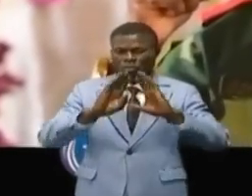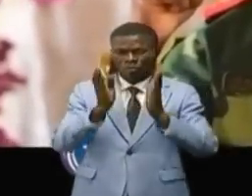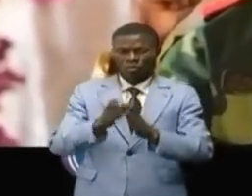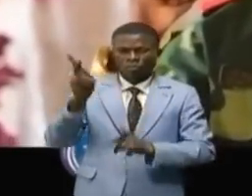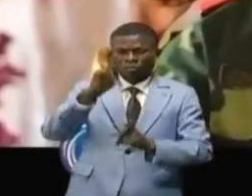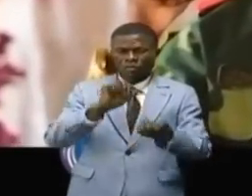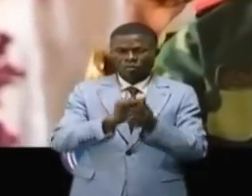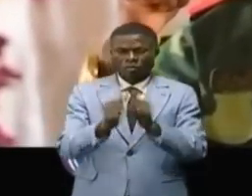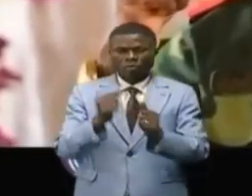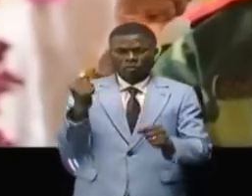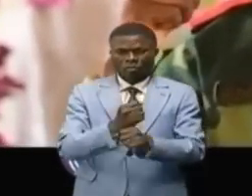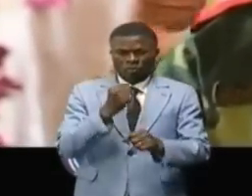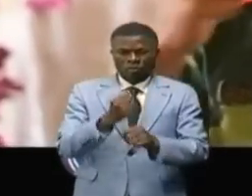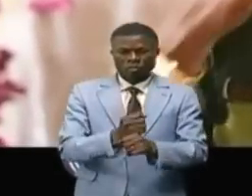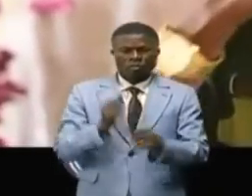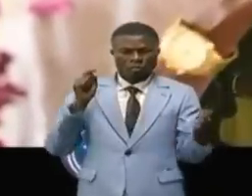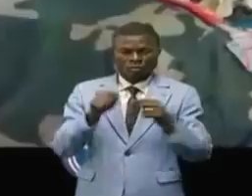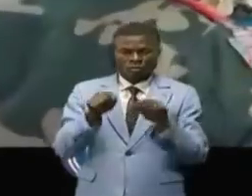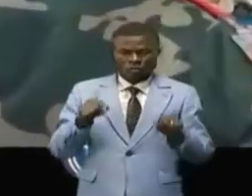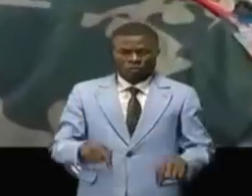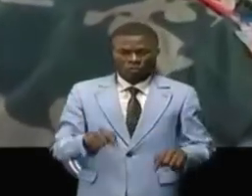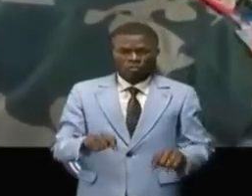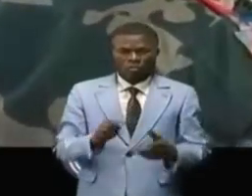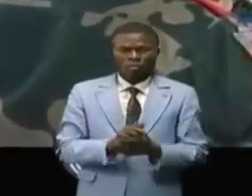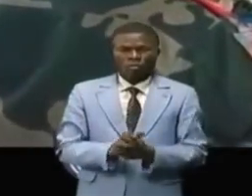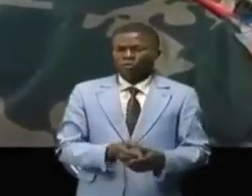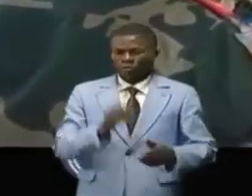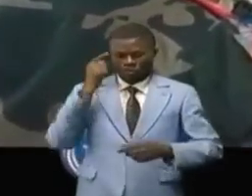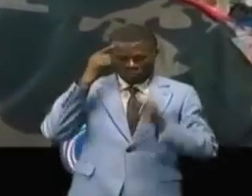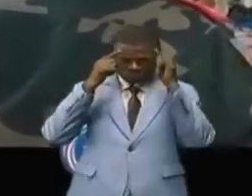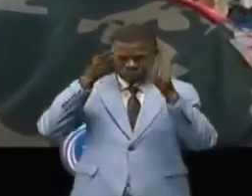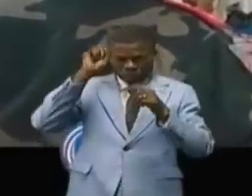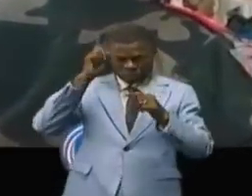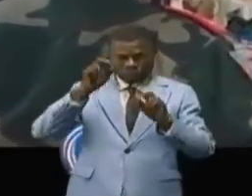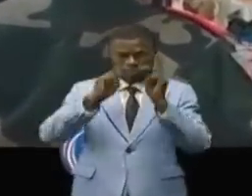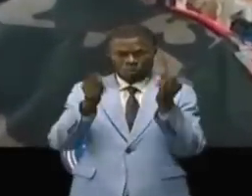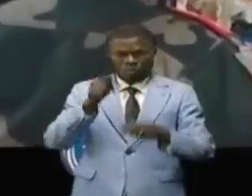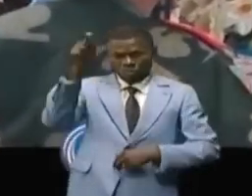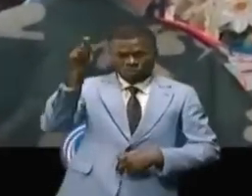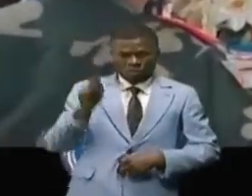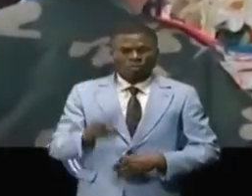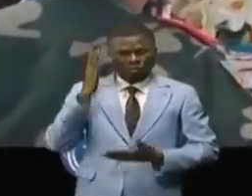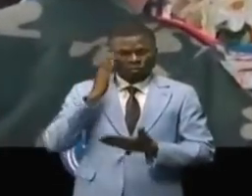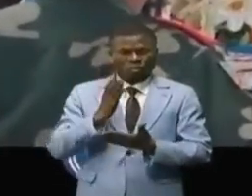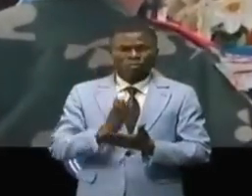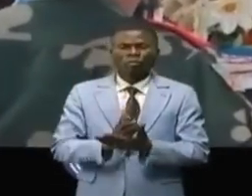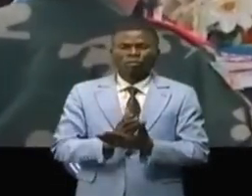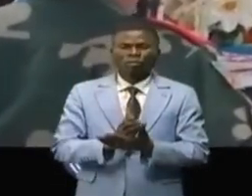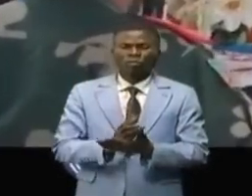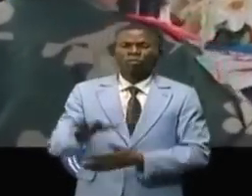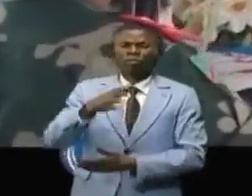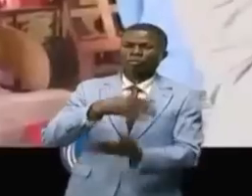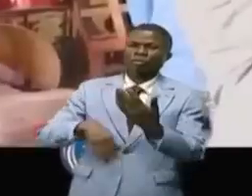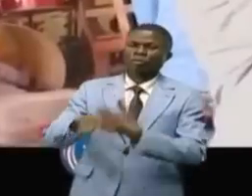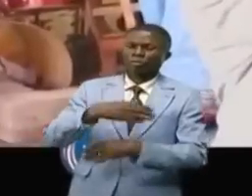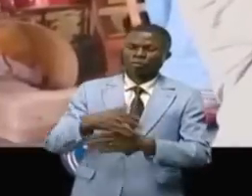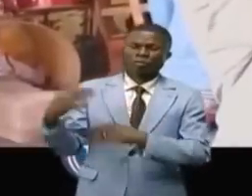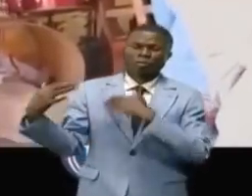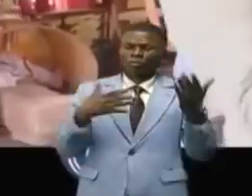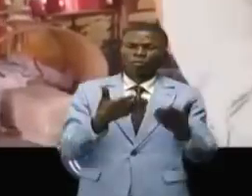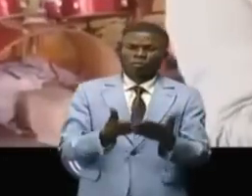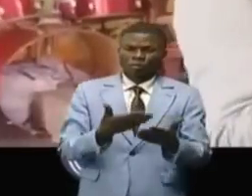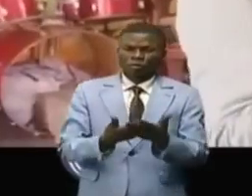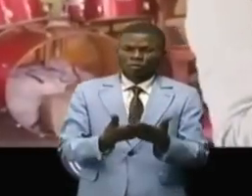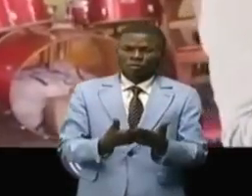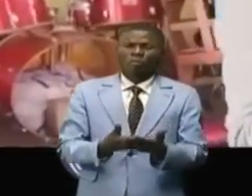déroulement des opérations jusqu'à ce jour et le souci majeur de la 11e région militaire des maîtres fin une fois pour toute à l'existence de cette milice et